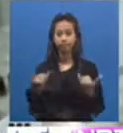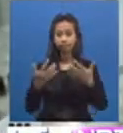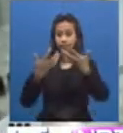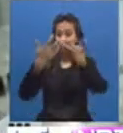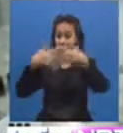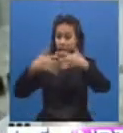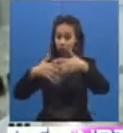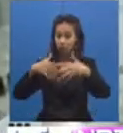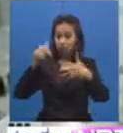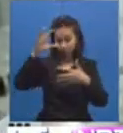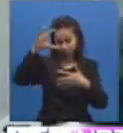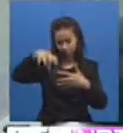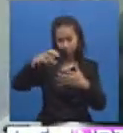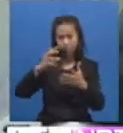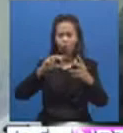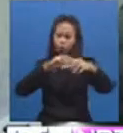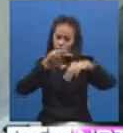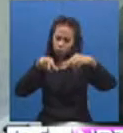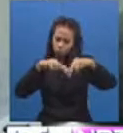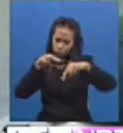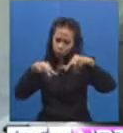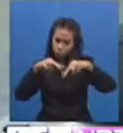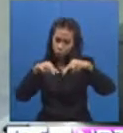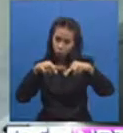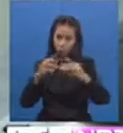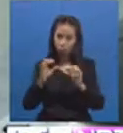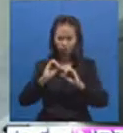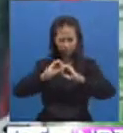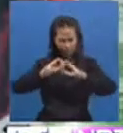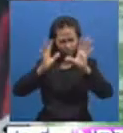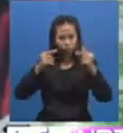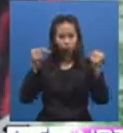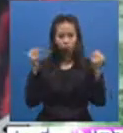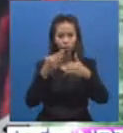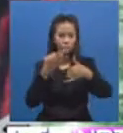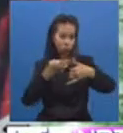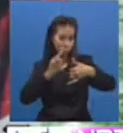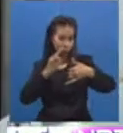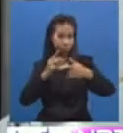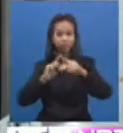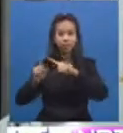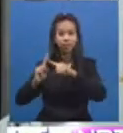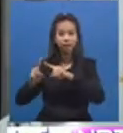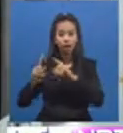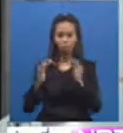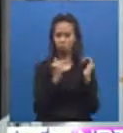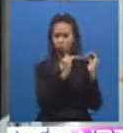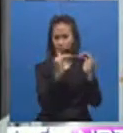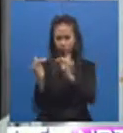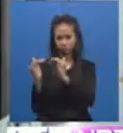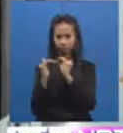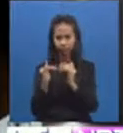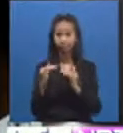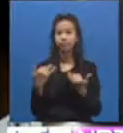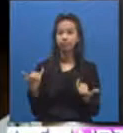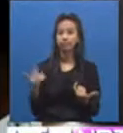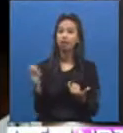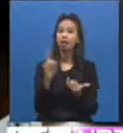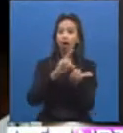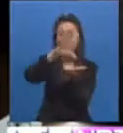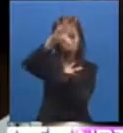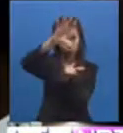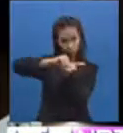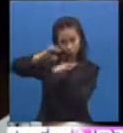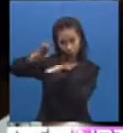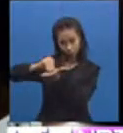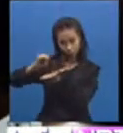อกลักษณ์กระสุนปืนที่ศูนย์พิสูจน์หลักฐาน10นำมาใช้คลี่คลายคดีและให้ความเป็นธรรมกับทุกฝ่ายแล้วยังมีการเก็บหลักฐานด้านนิติ